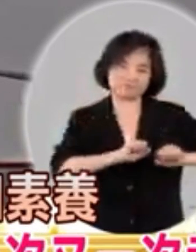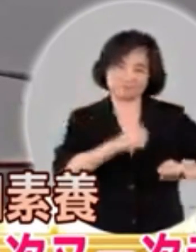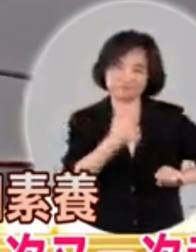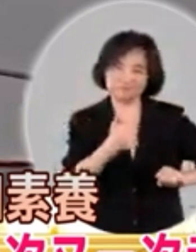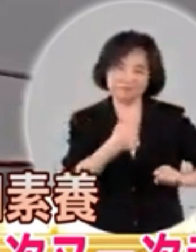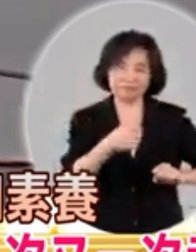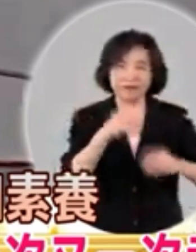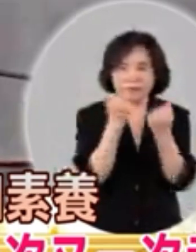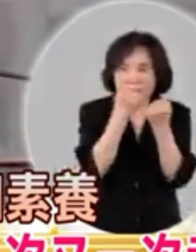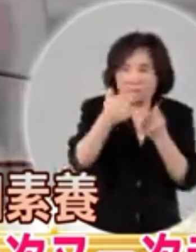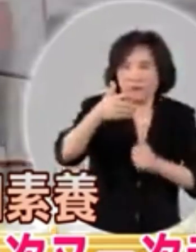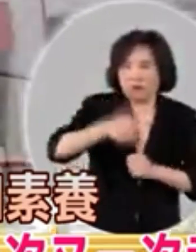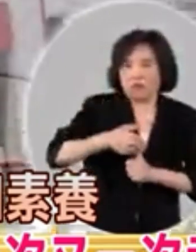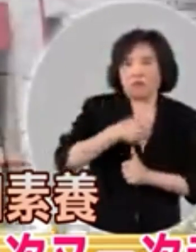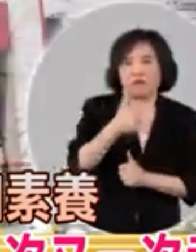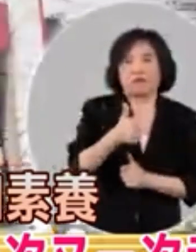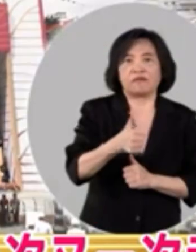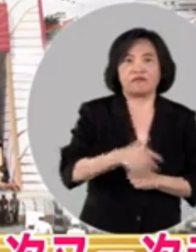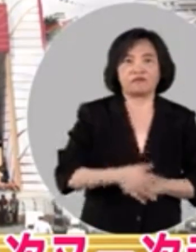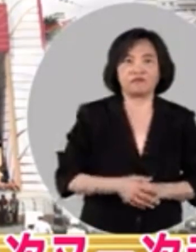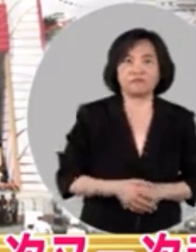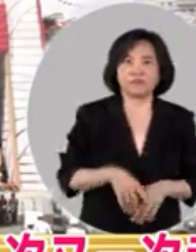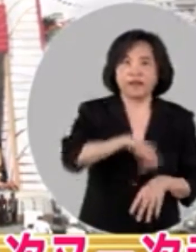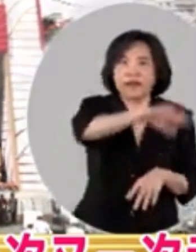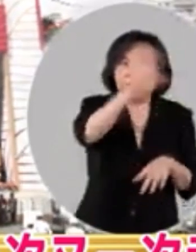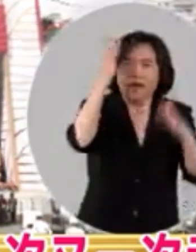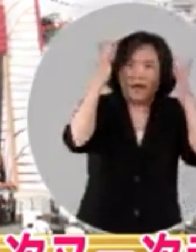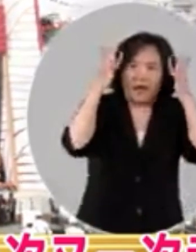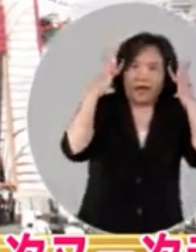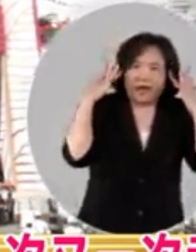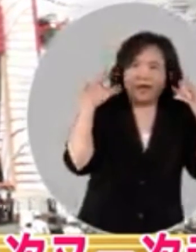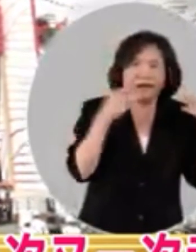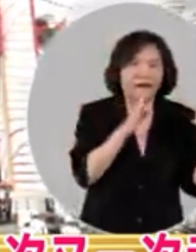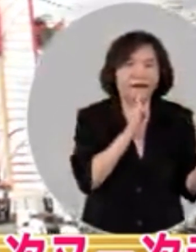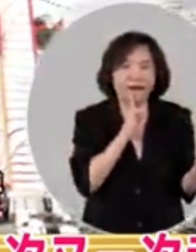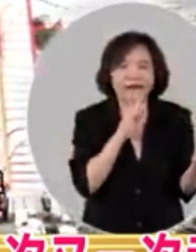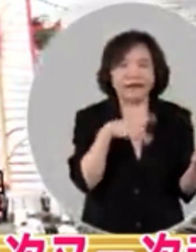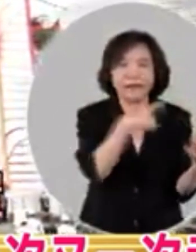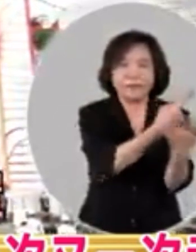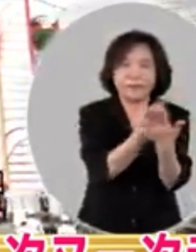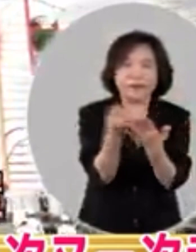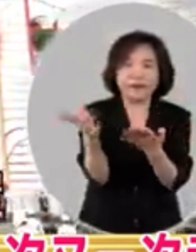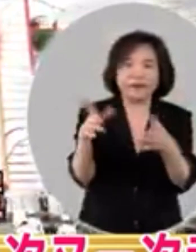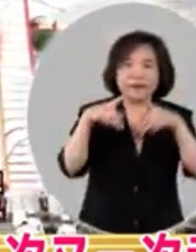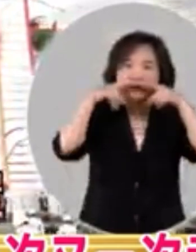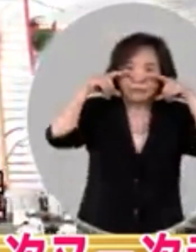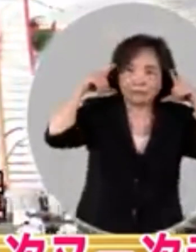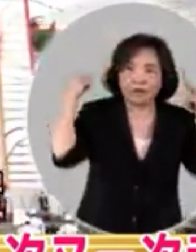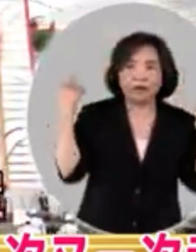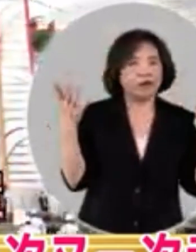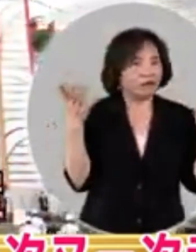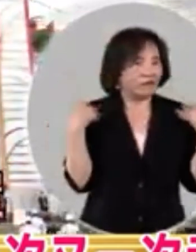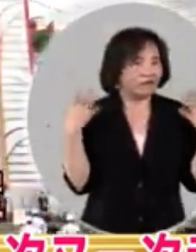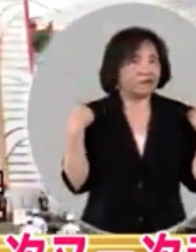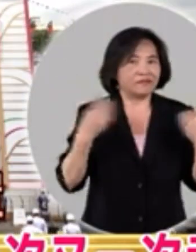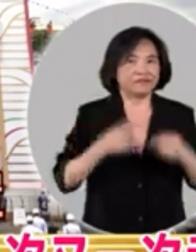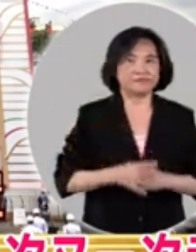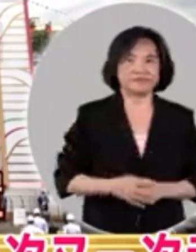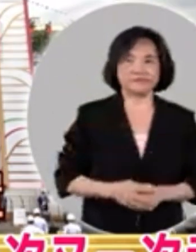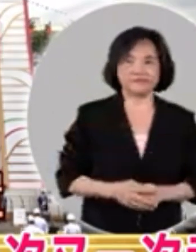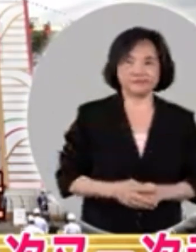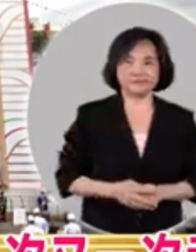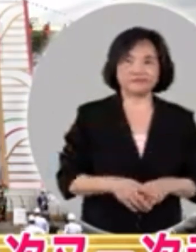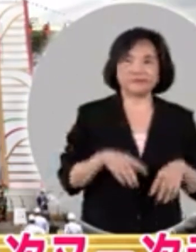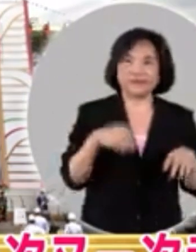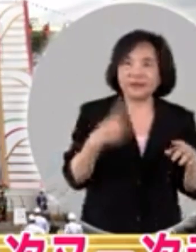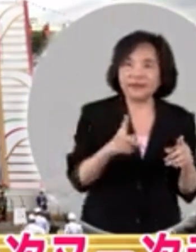养。不管天气再怎么热，大家总是不忘戴上口罩，不